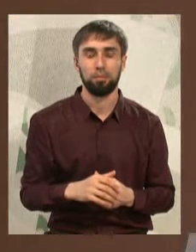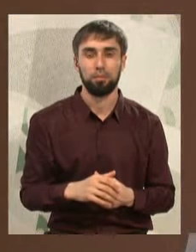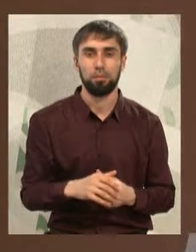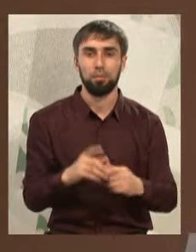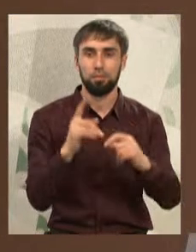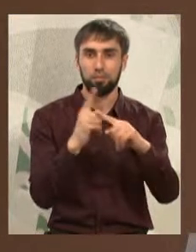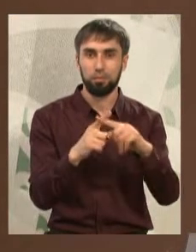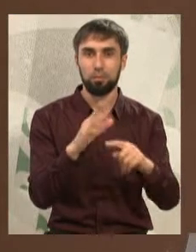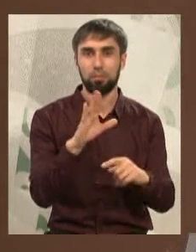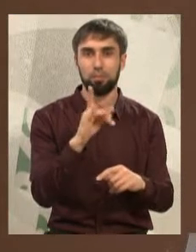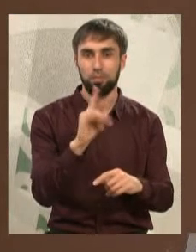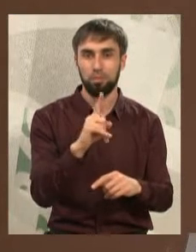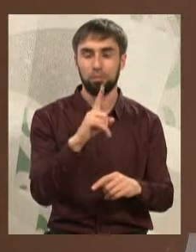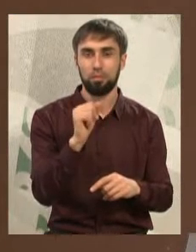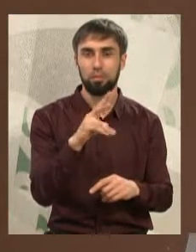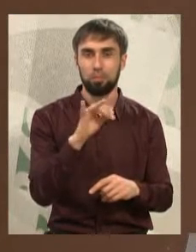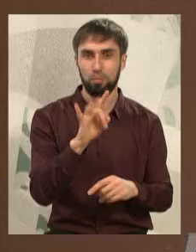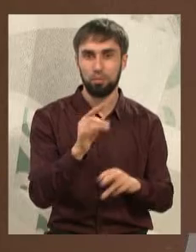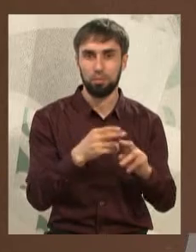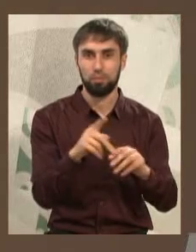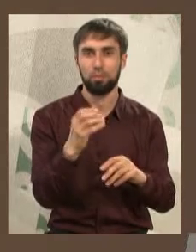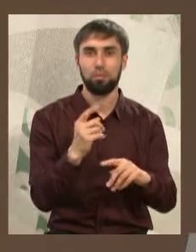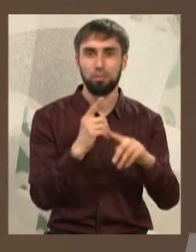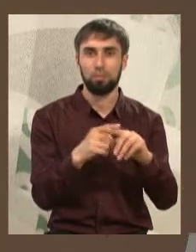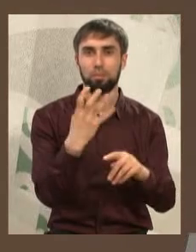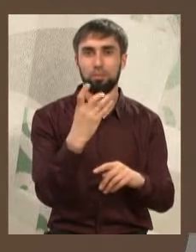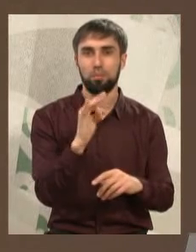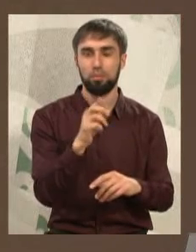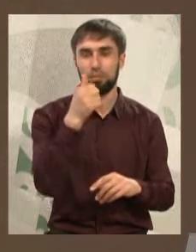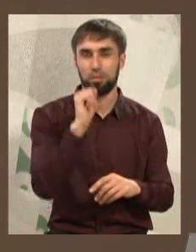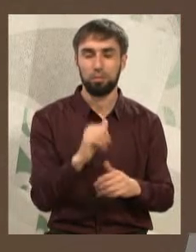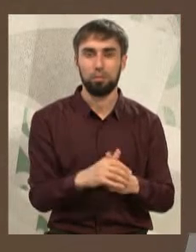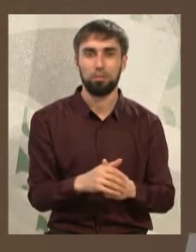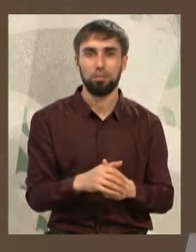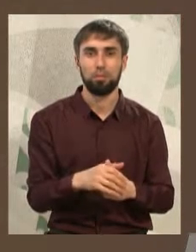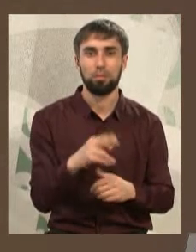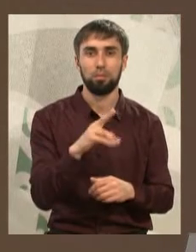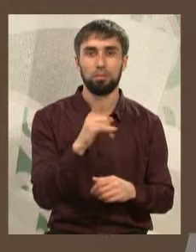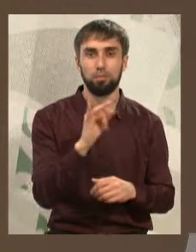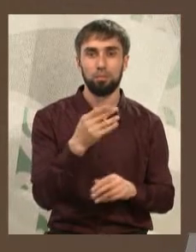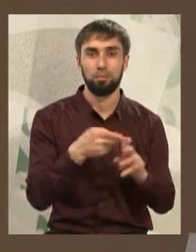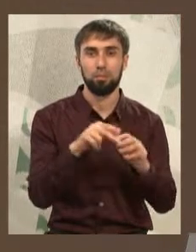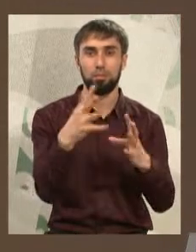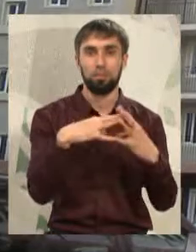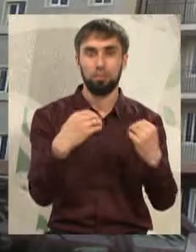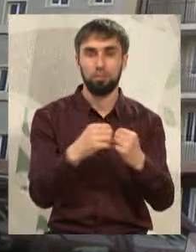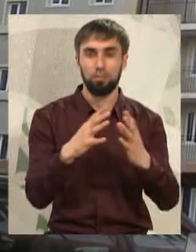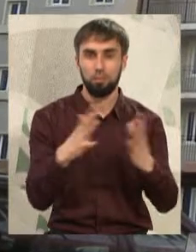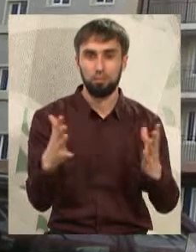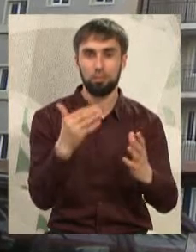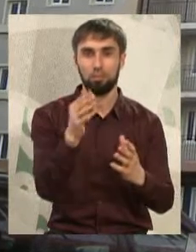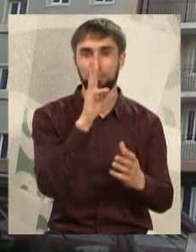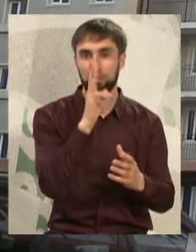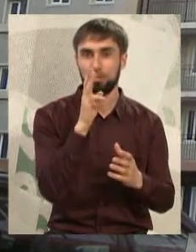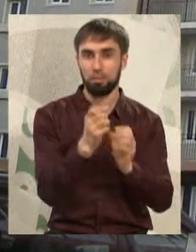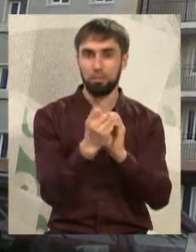Плюс вывоз мусора 2 раза в неделю 400 рублей в месяц. Зауру, у которого многодетная семья и заработная плата 11 тысяч рублей, такая